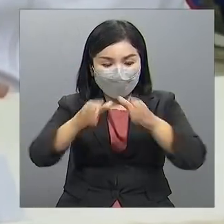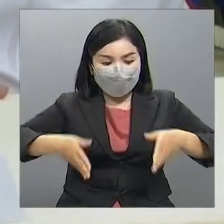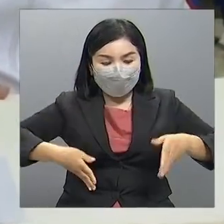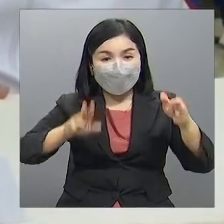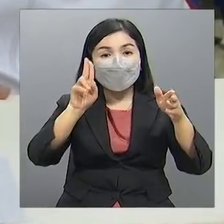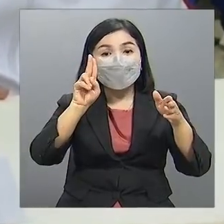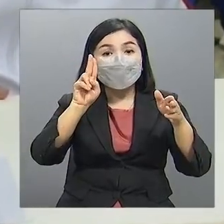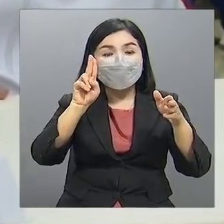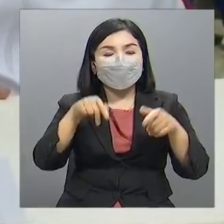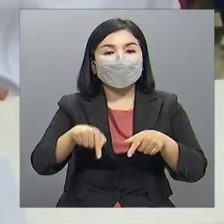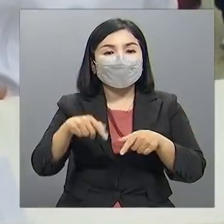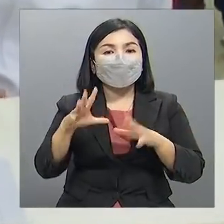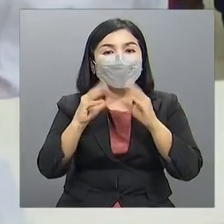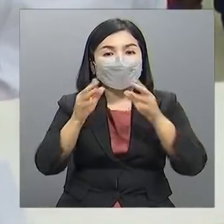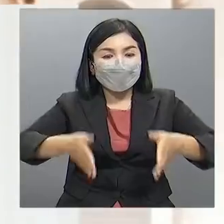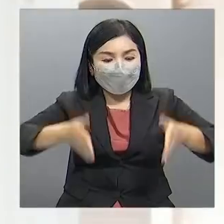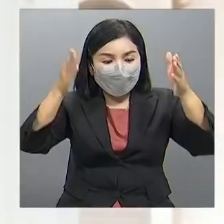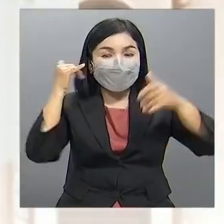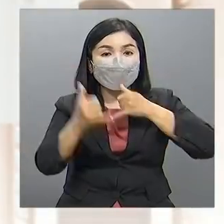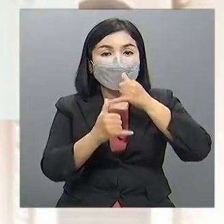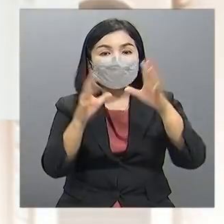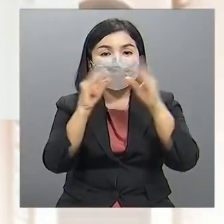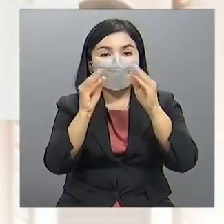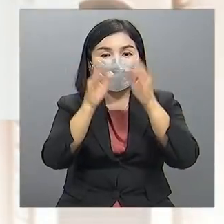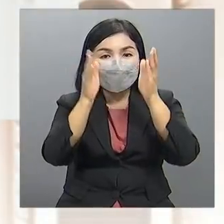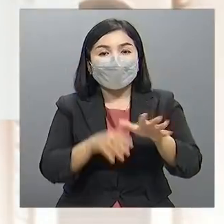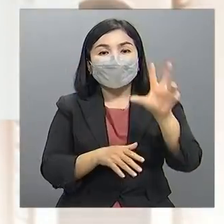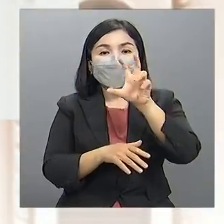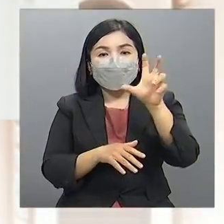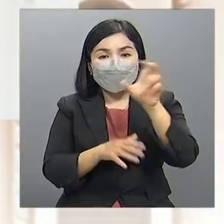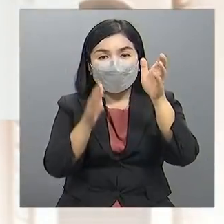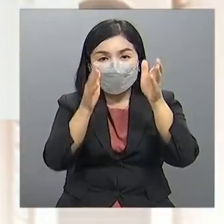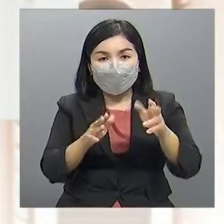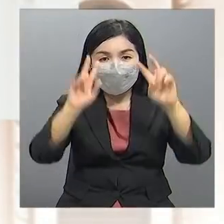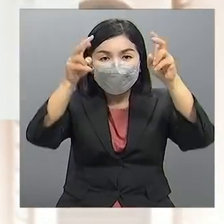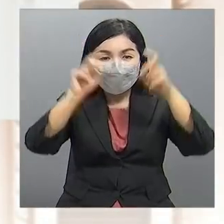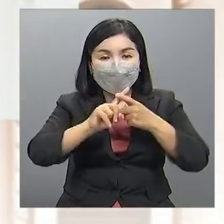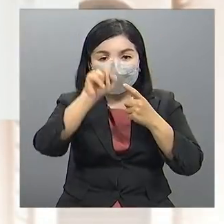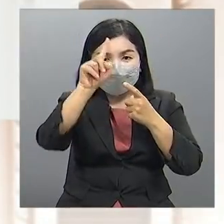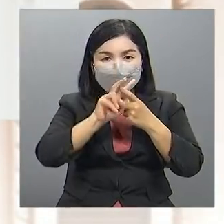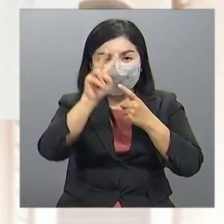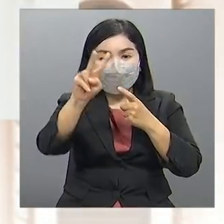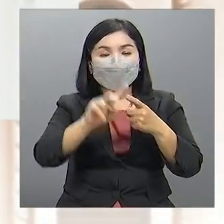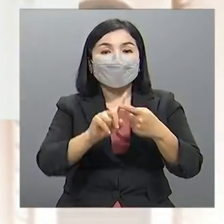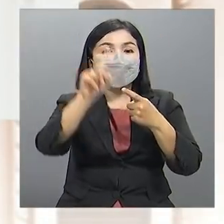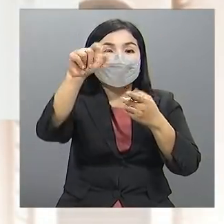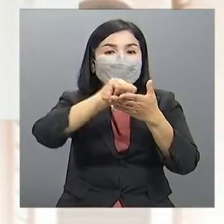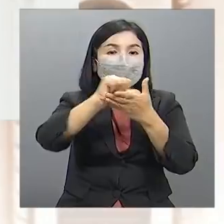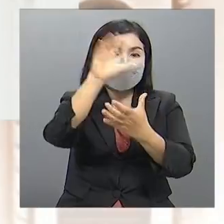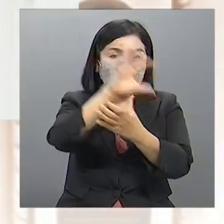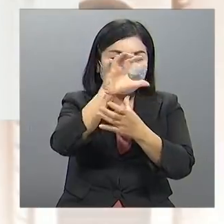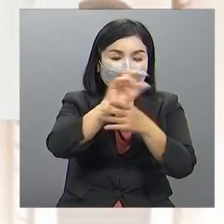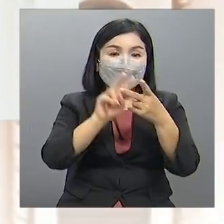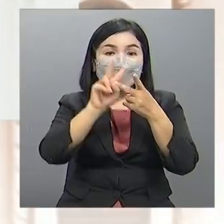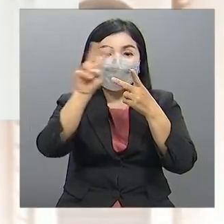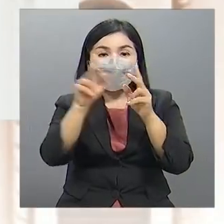ก็ราวๆ300คนสำหรับวาระการประชุมวันนี้มี2เรื่องหลักค่ะคือการแก้ไขข้อบังคับพรรคแล้วก็เลือกตั้งกรรมการบริหารพรรคจำน